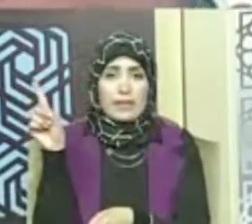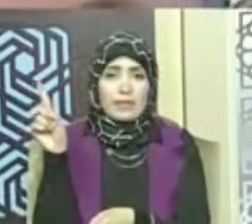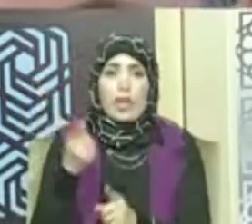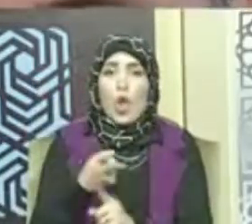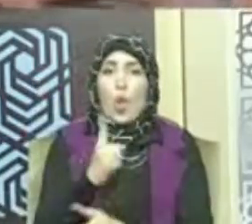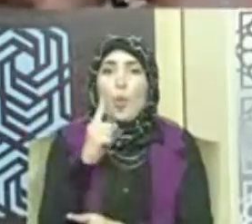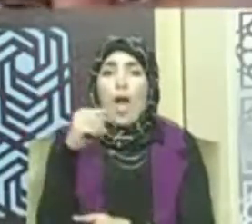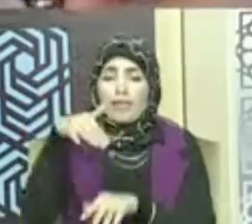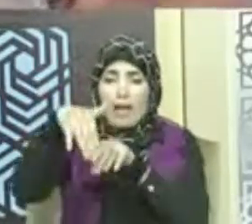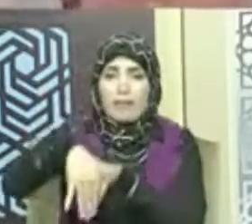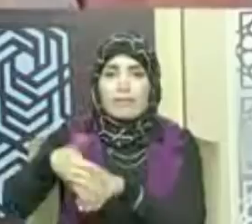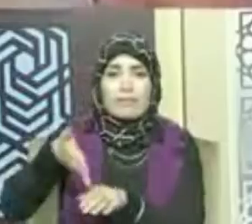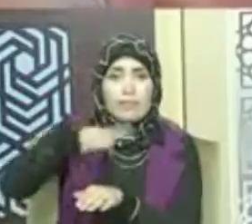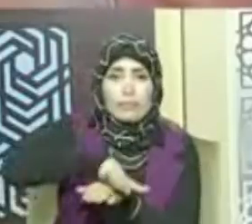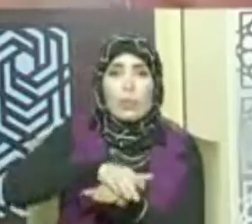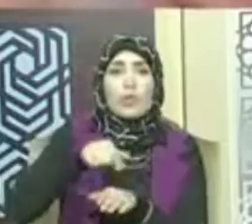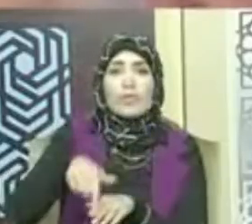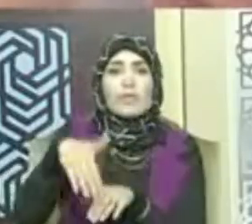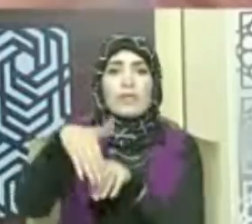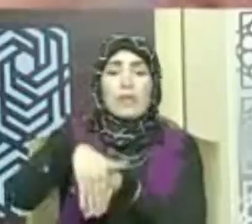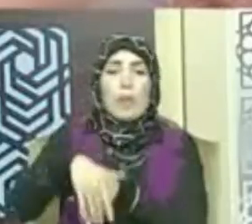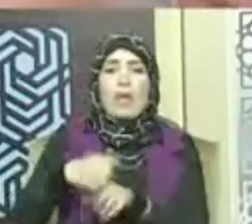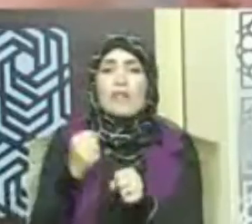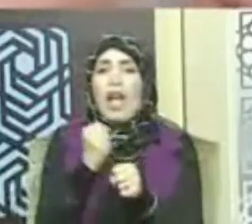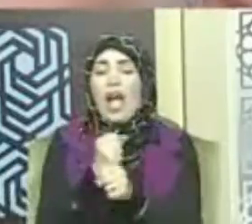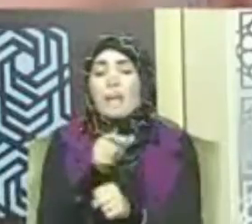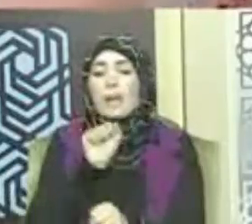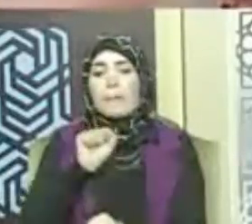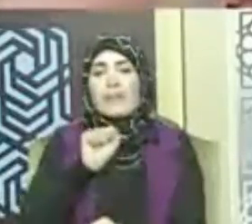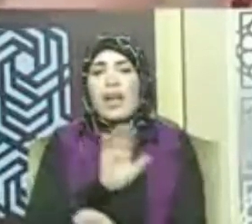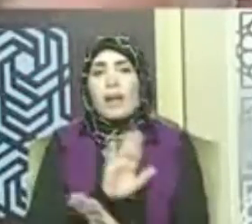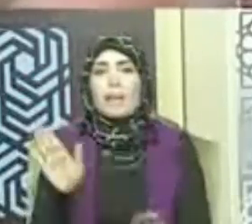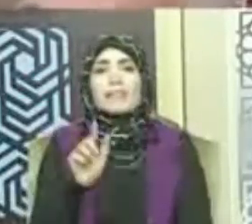ولو ظلوا معك ما نفعوك،